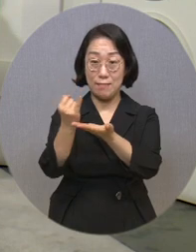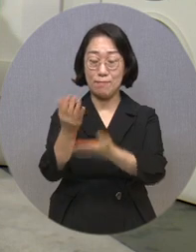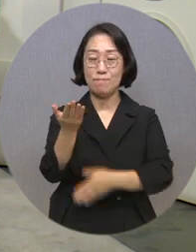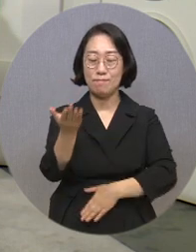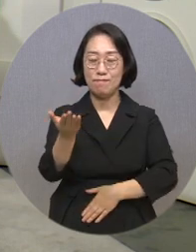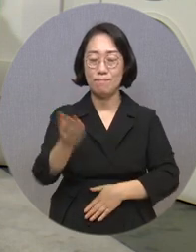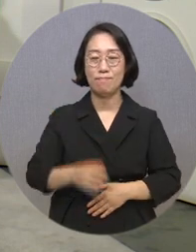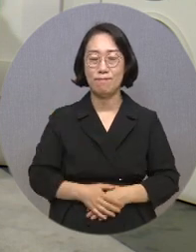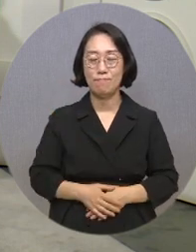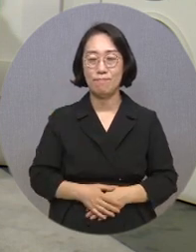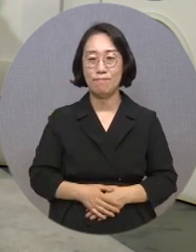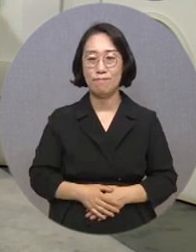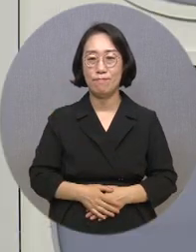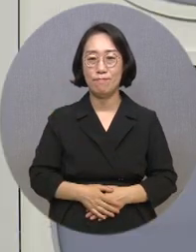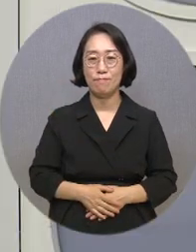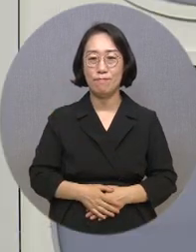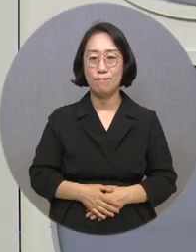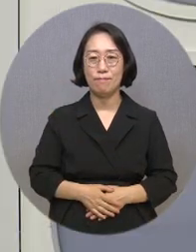여사는